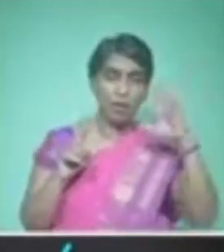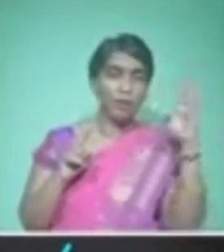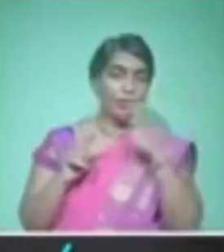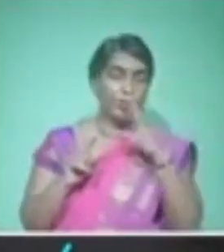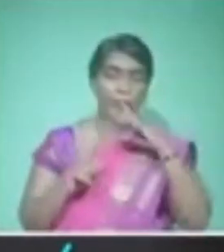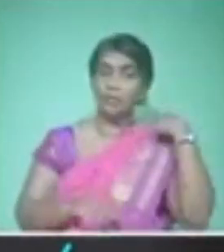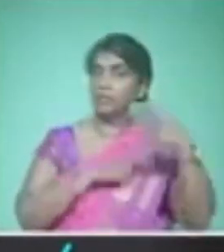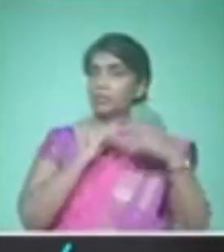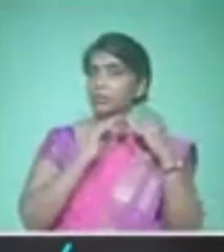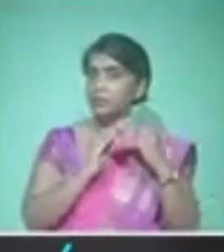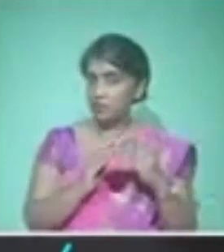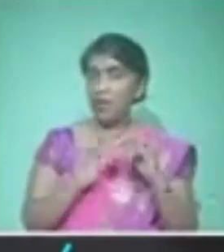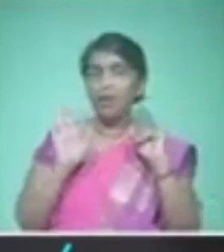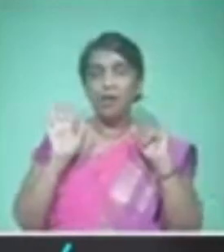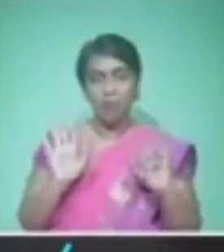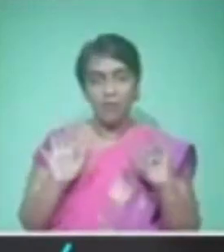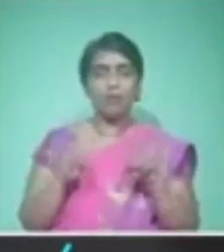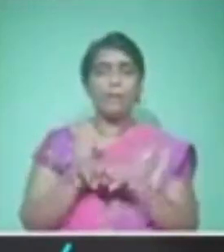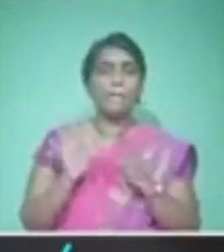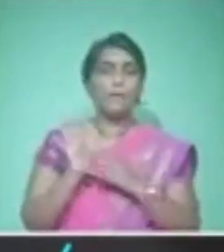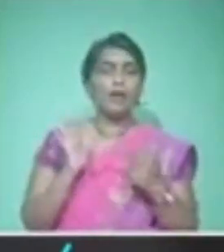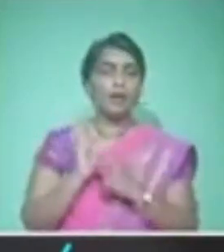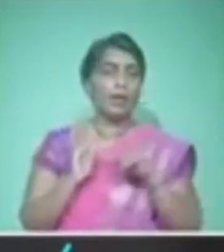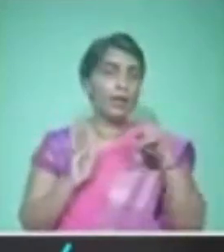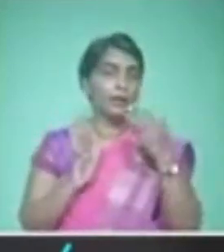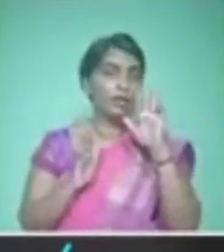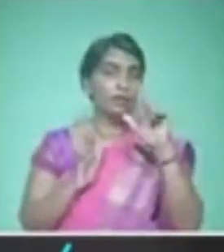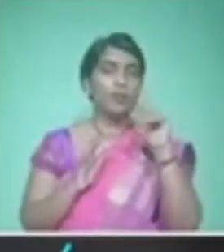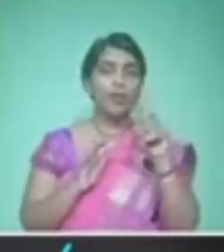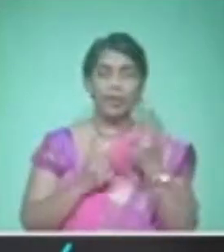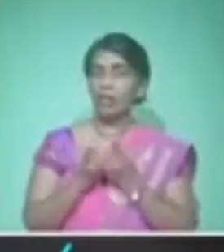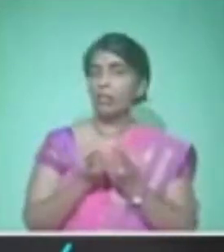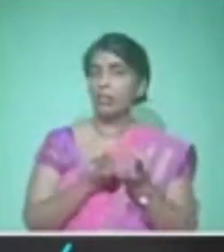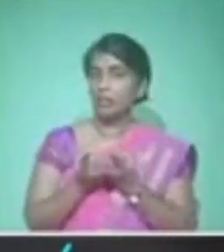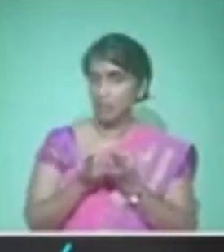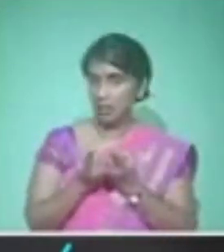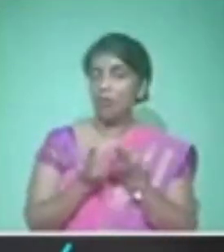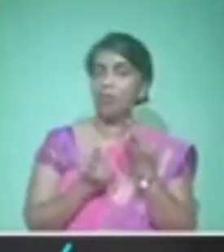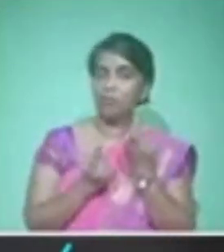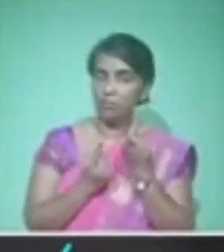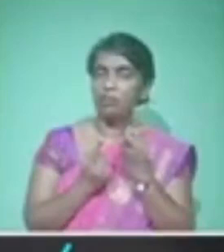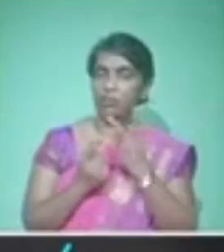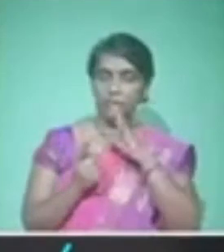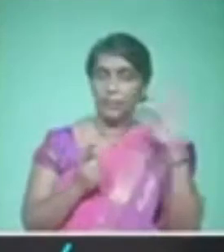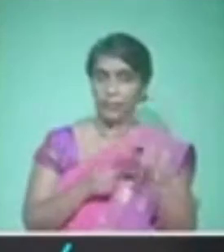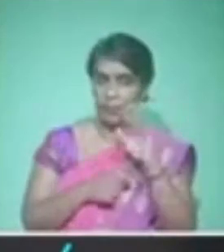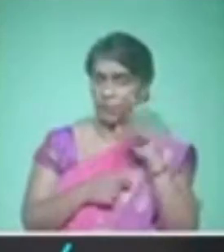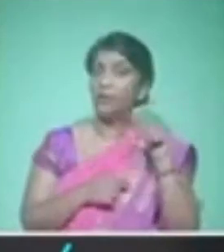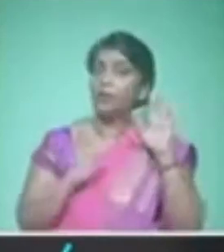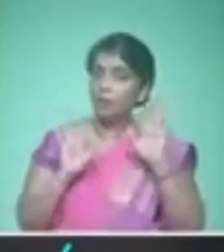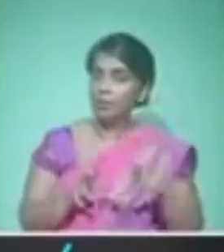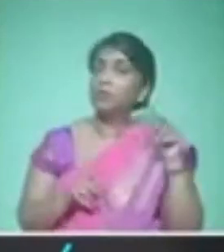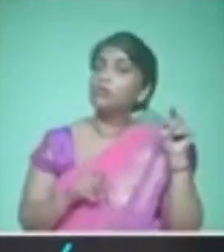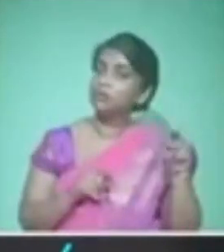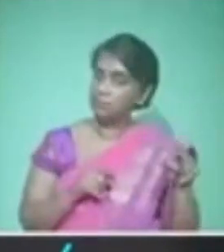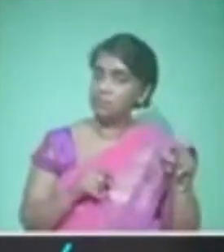බලශක්ති බලාගාර 6ක් සඳහා මෙගවට් 191ක තරඟකාරී මිල කැඳවලා තිබුණා. නමුත්